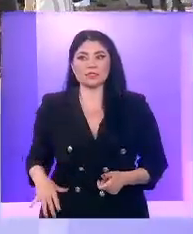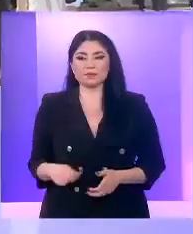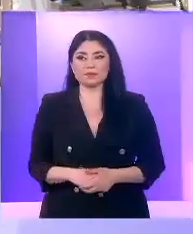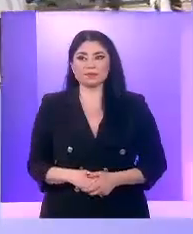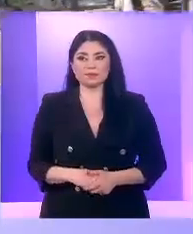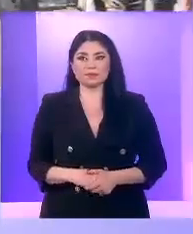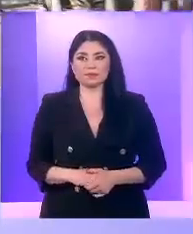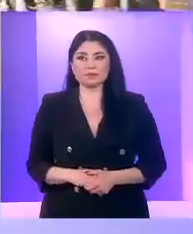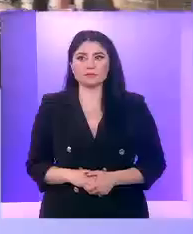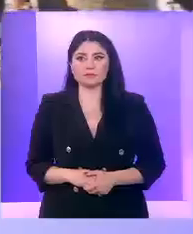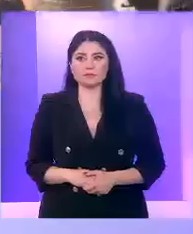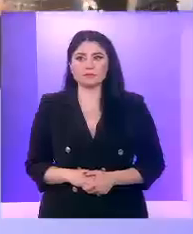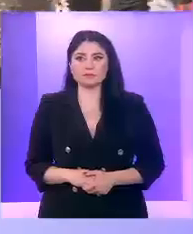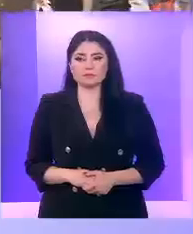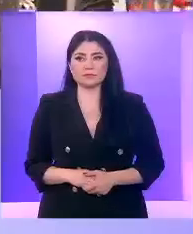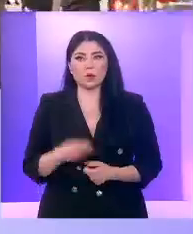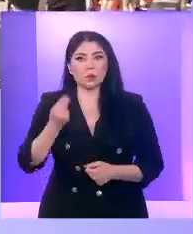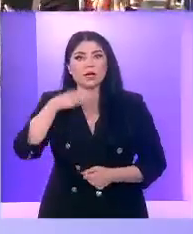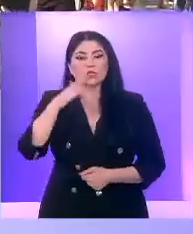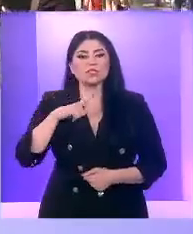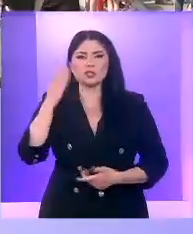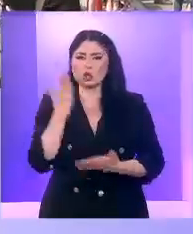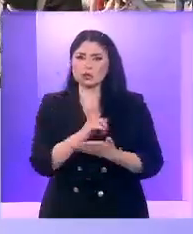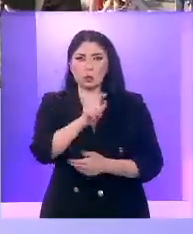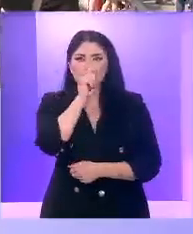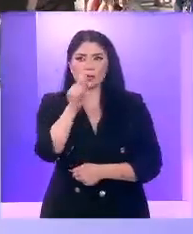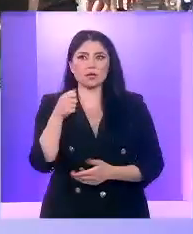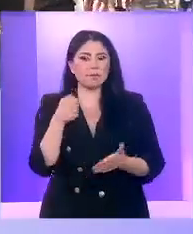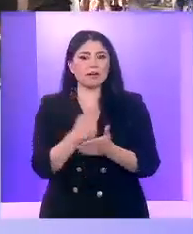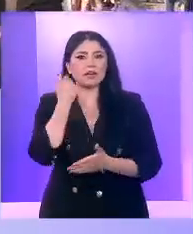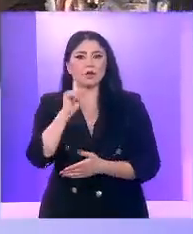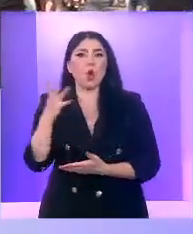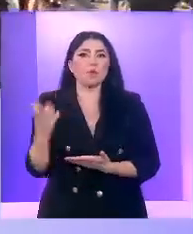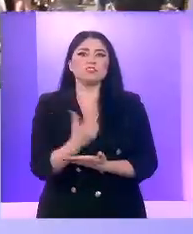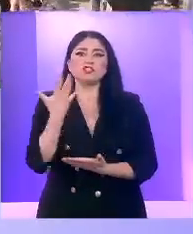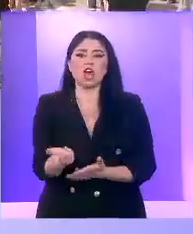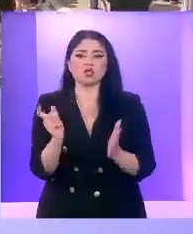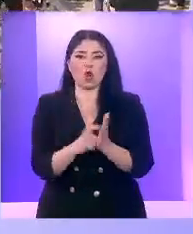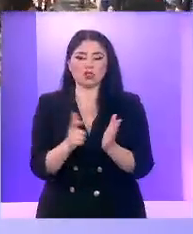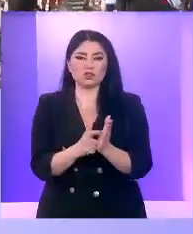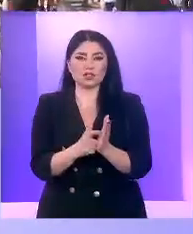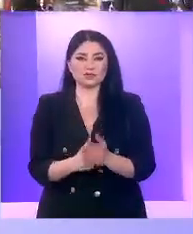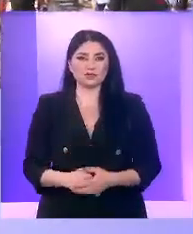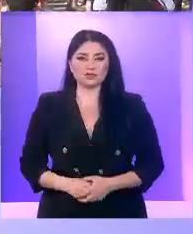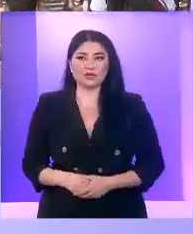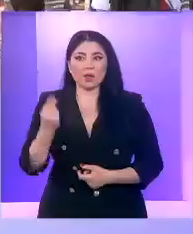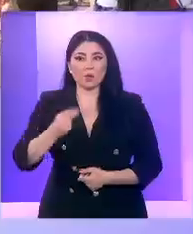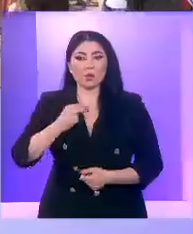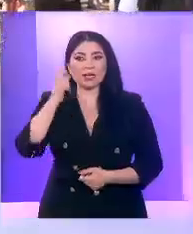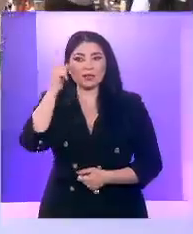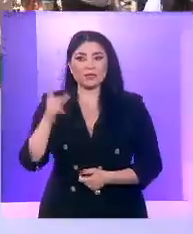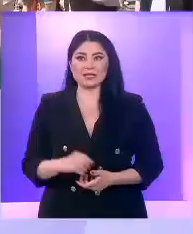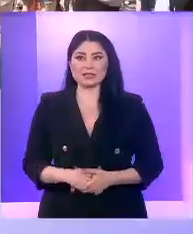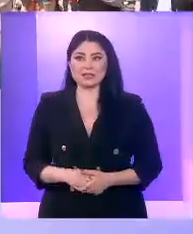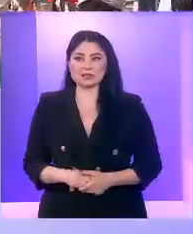doamna profesor! Sunteți hotărâți să nu renunțați până nu obțineți ceea ce ați revendicat? Bună dimineața!